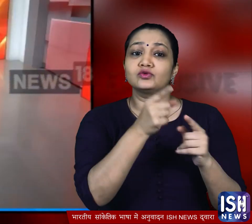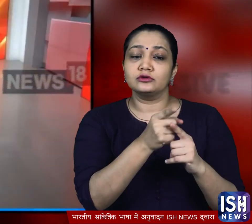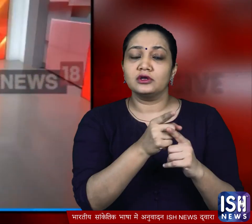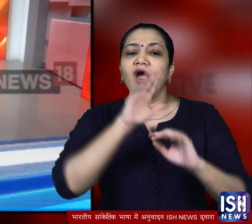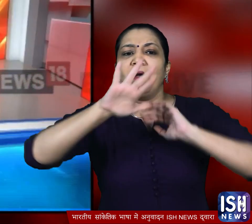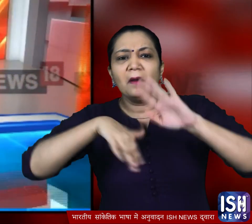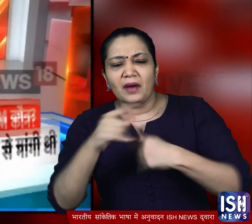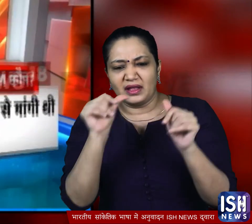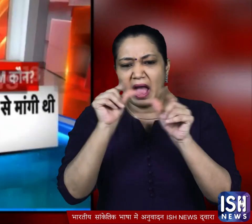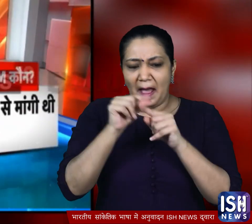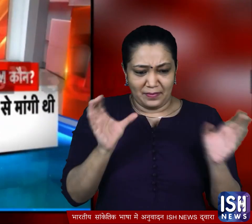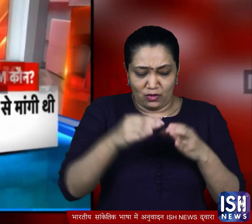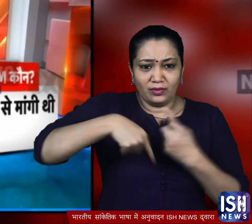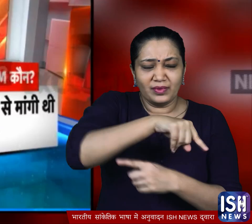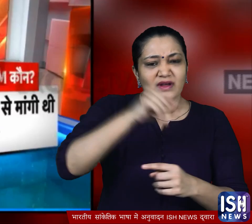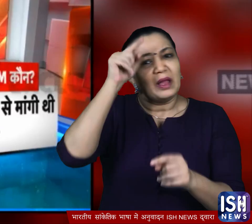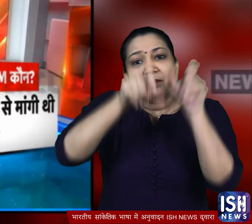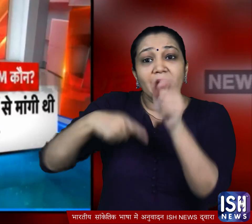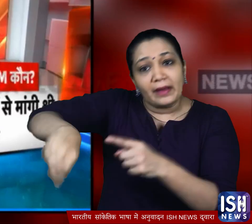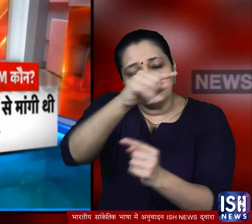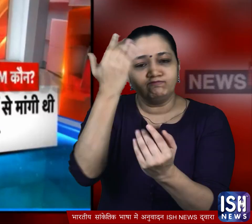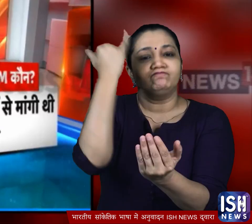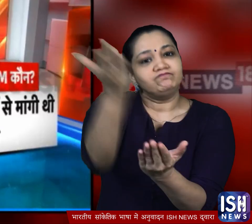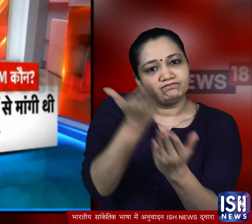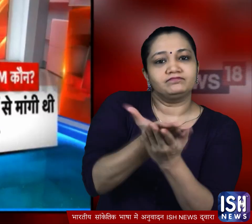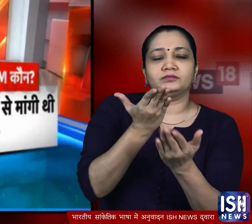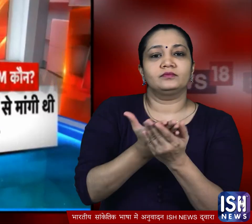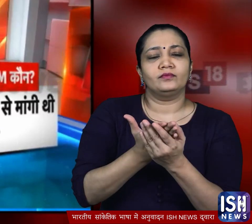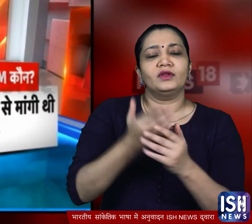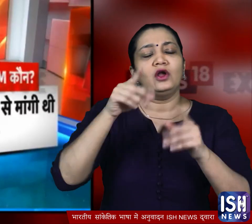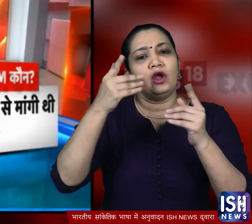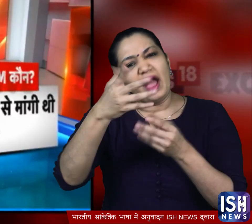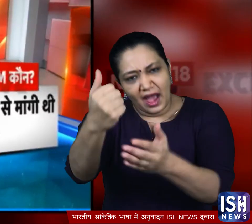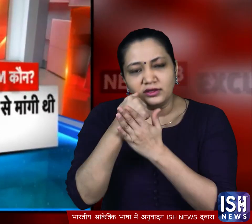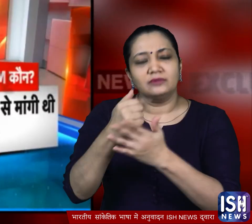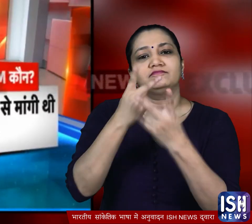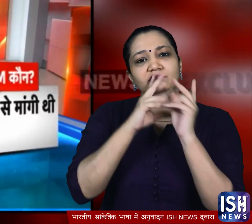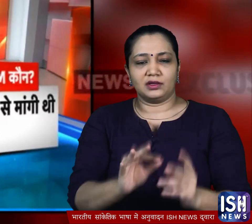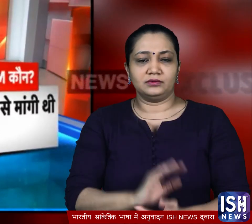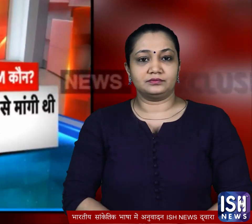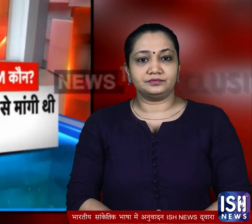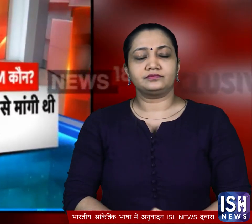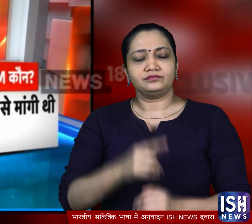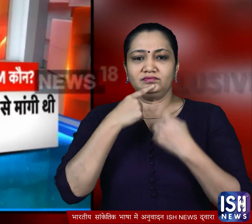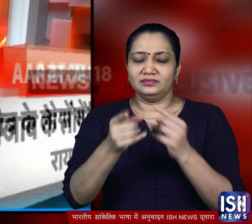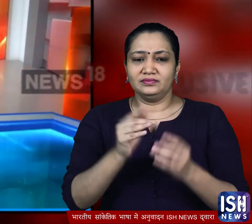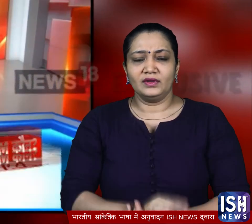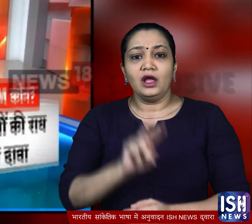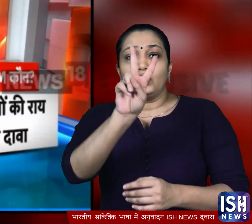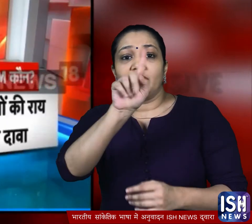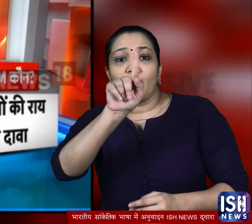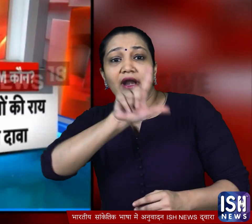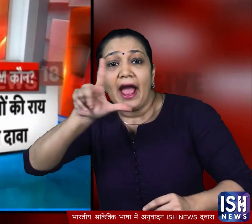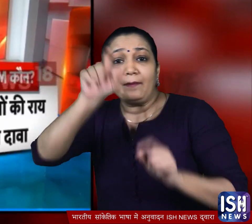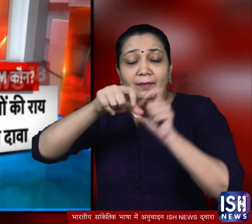वाली है, लेकिन बाद में आम आदमी पार्टी ने जनता की राय लेने का फैसला किया था और उनसे इसमें सहयोग करने की अपील की थी। पार्टी का दावा है कि उसे